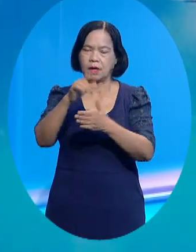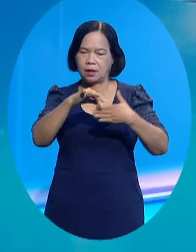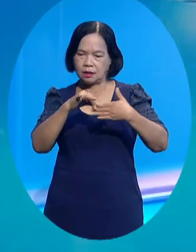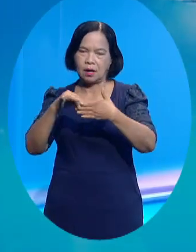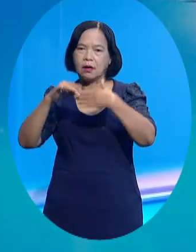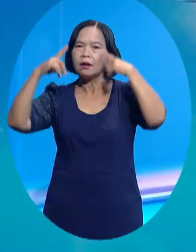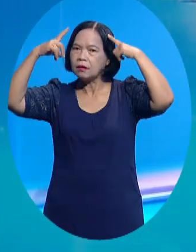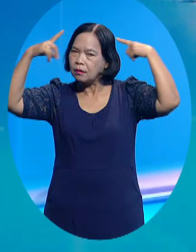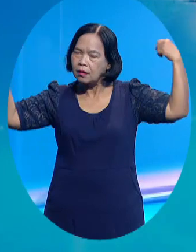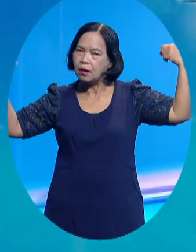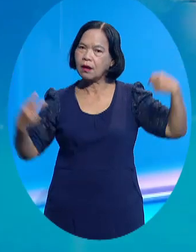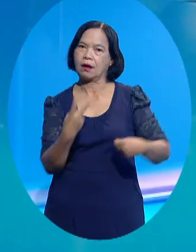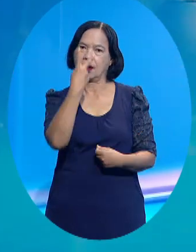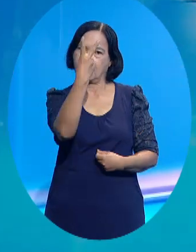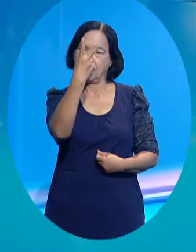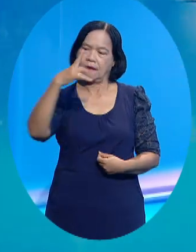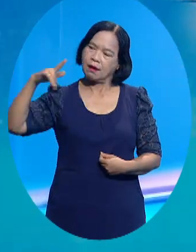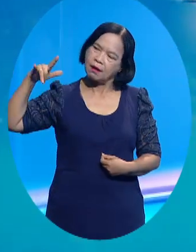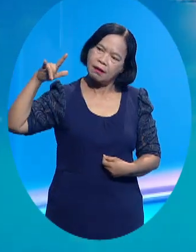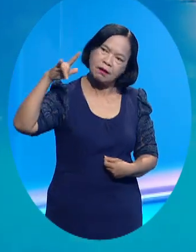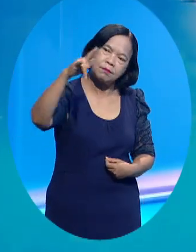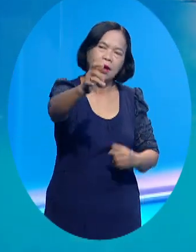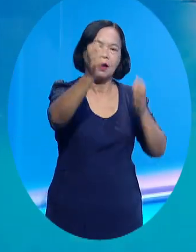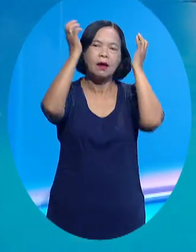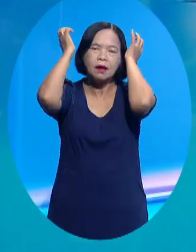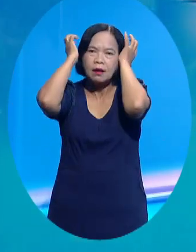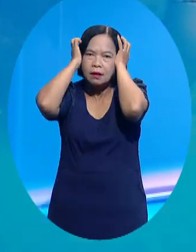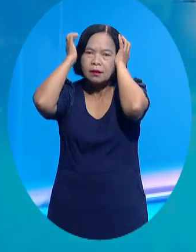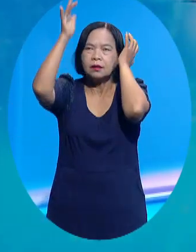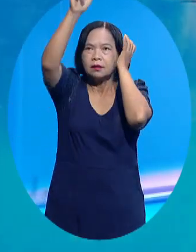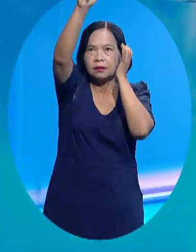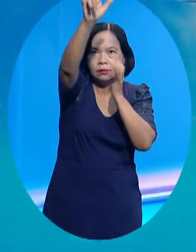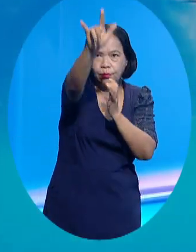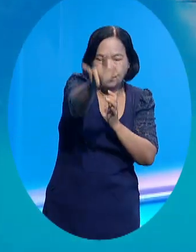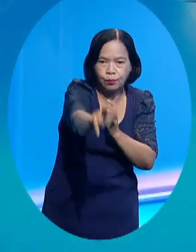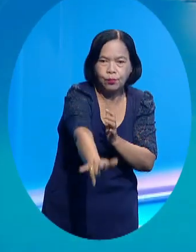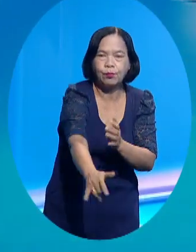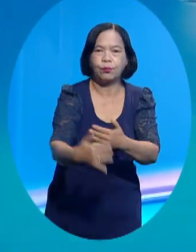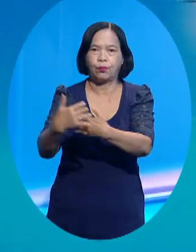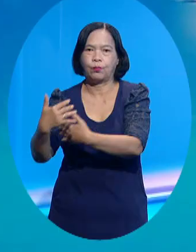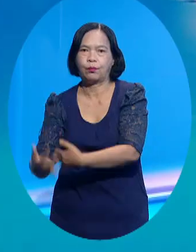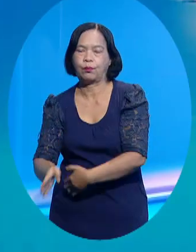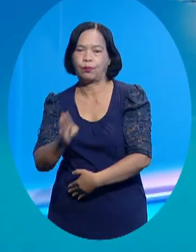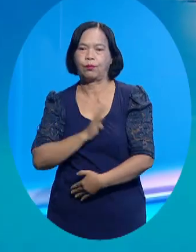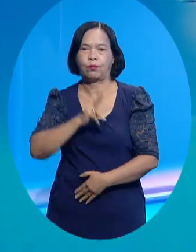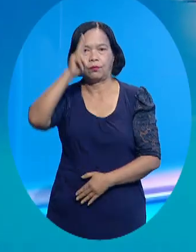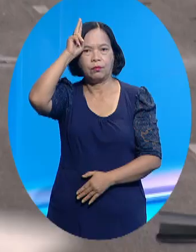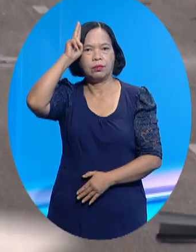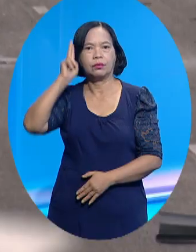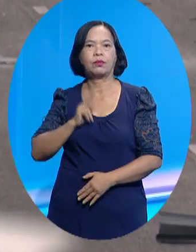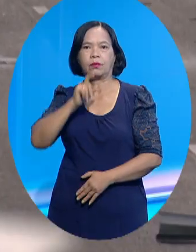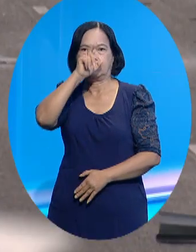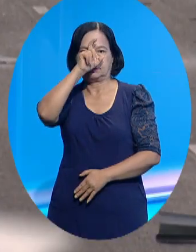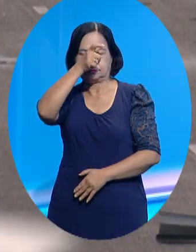lời giới chức nước này một trong hai chiếc máy bay không người lái liên quan tới vụ việc đã rơi xuống khu vực gần trụ sở Bộ Quốc phòng Nga